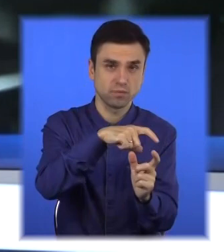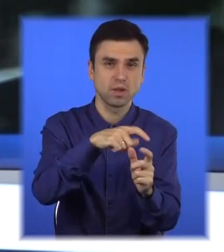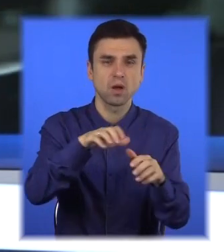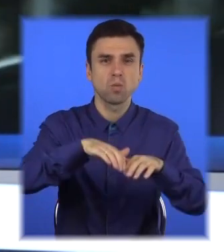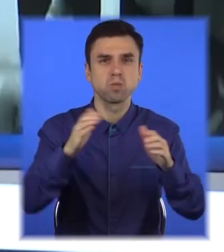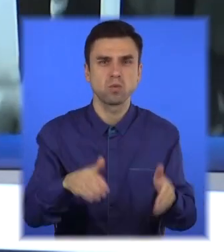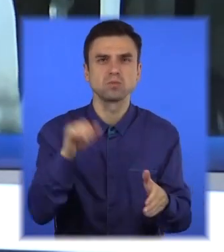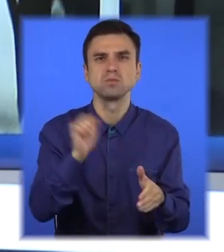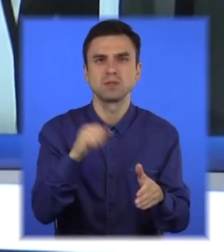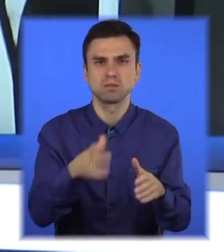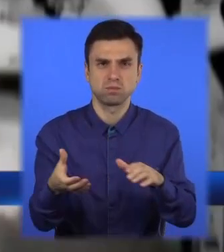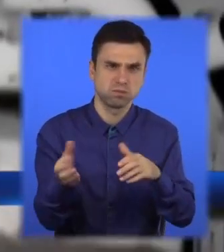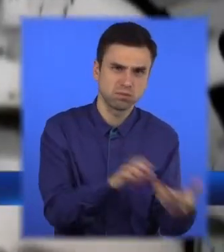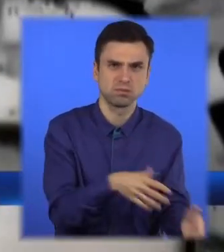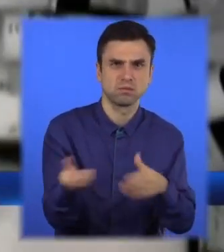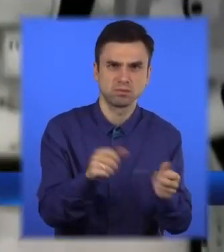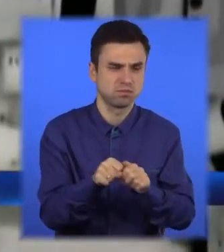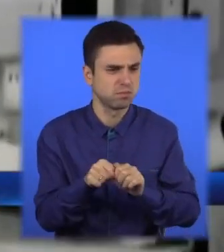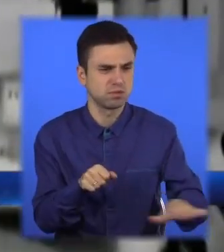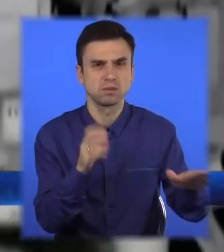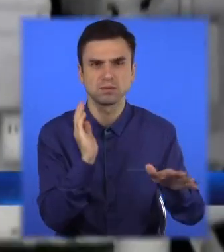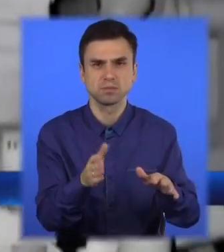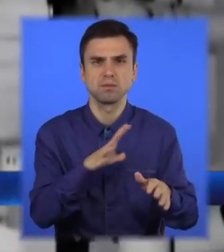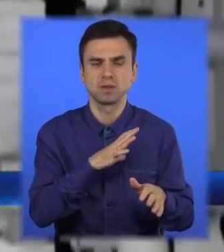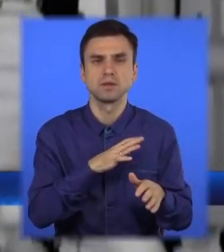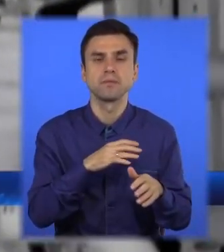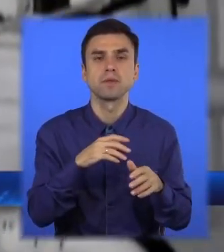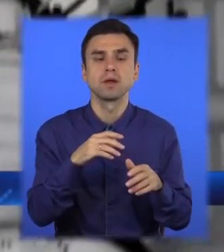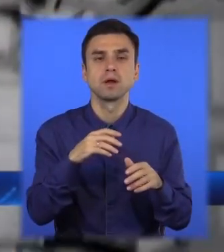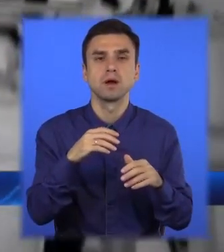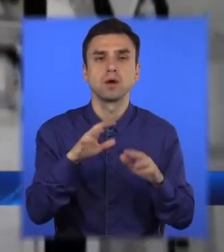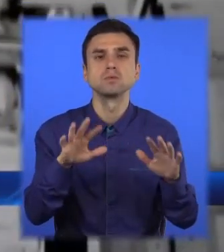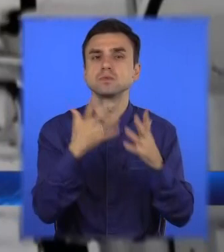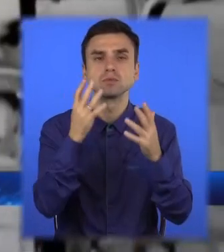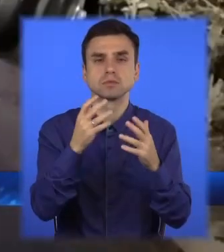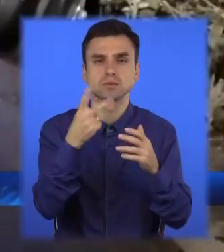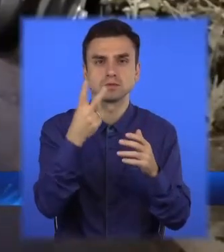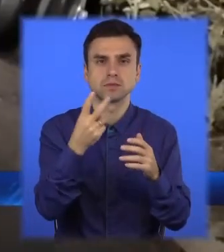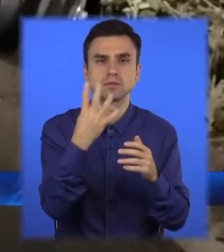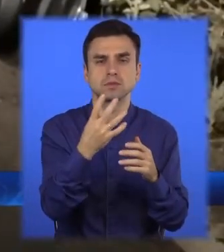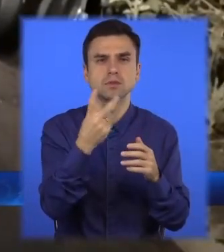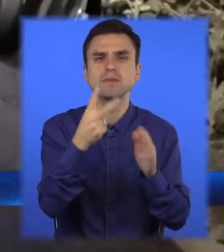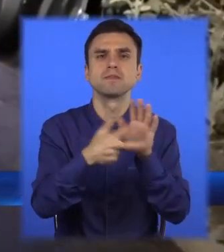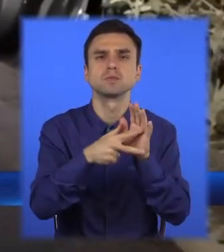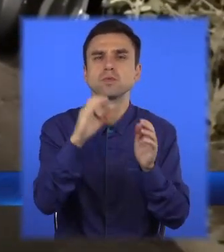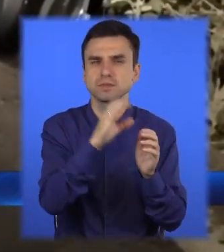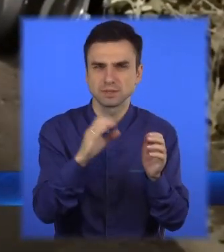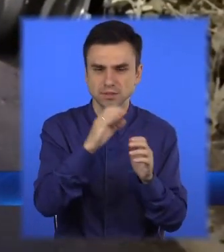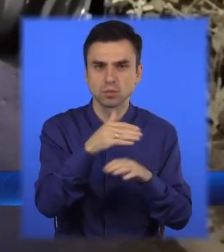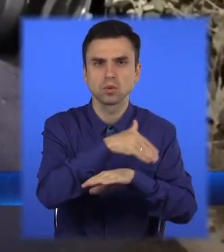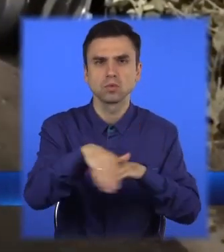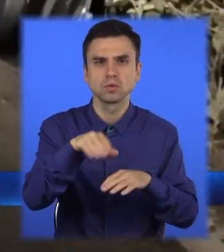Це трапилось ввечері 28 вересня у районі Індустріального. Фура рухалася з боку кільця КЦРЗ по